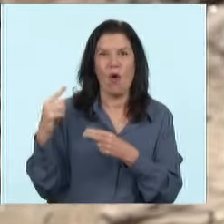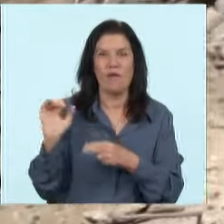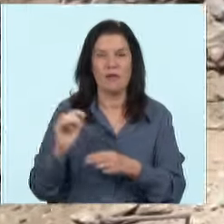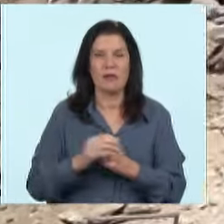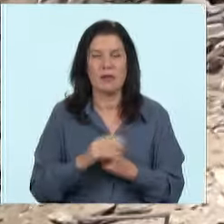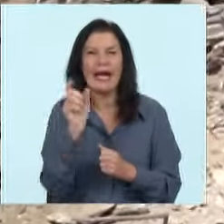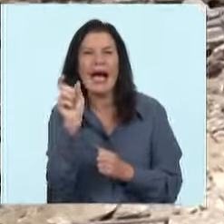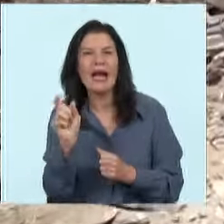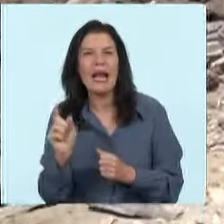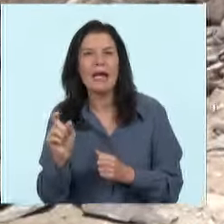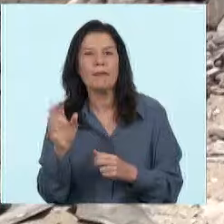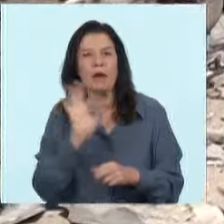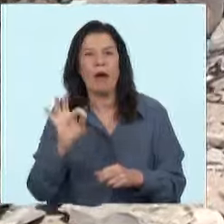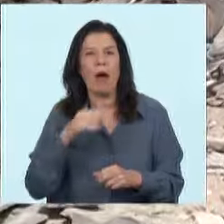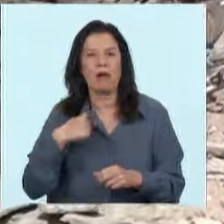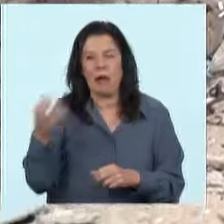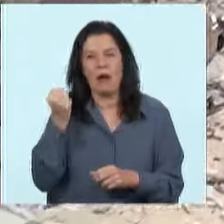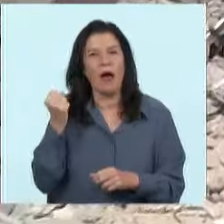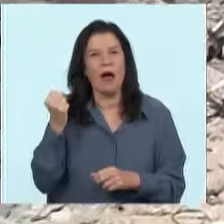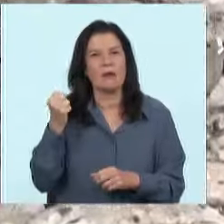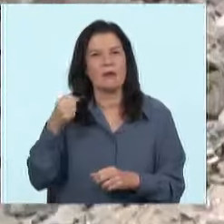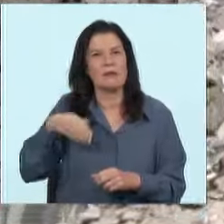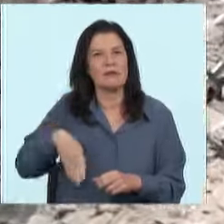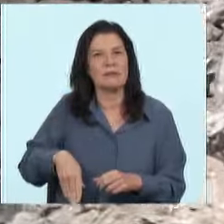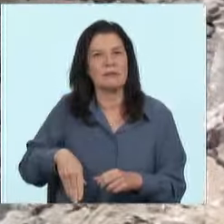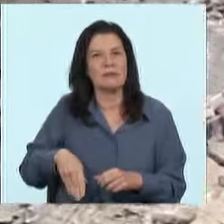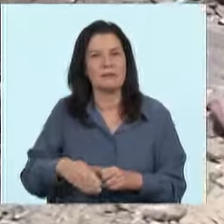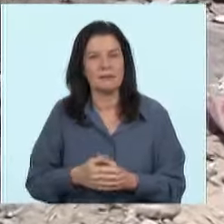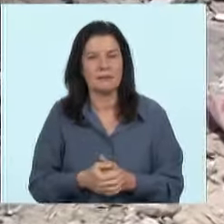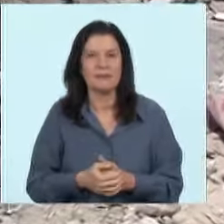כי פה, אם הם יורים, כנראה שיש זיהויים. עוד שנייה נגיד את זה. אוקיי.